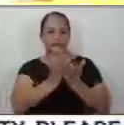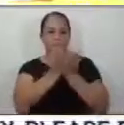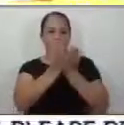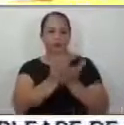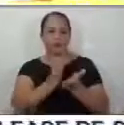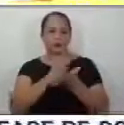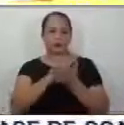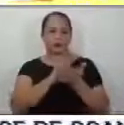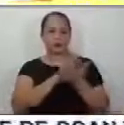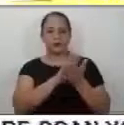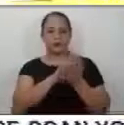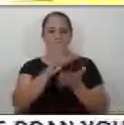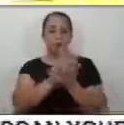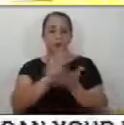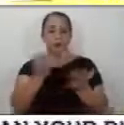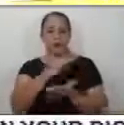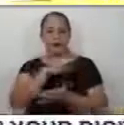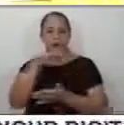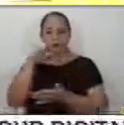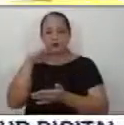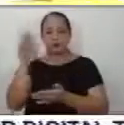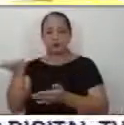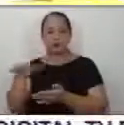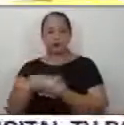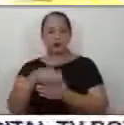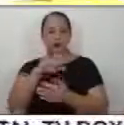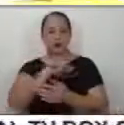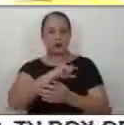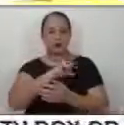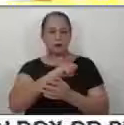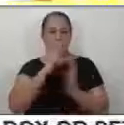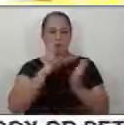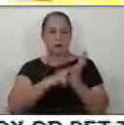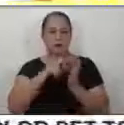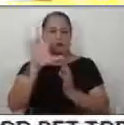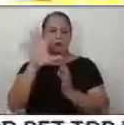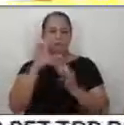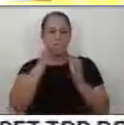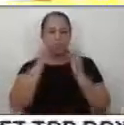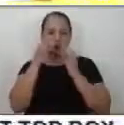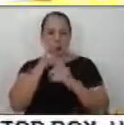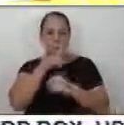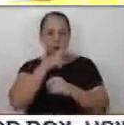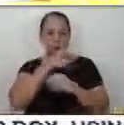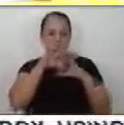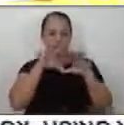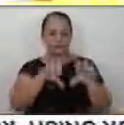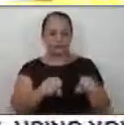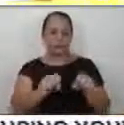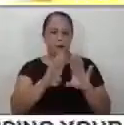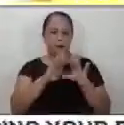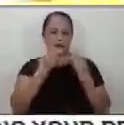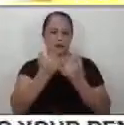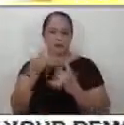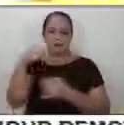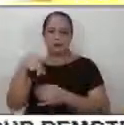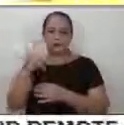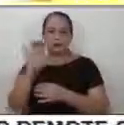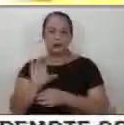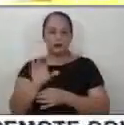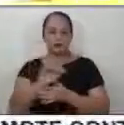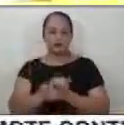ng Department of Health na bukod sa pagpapaigting ng contact tracing at isolation